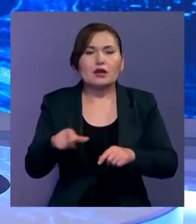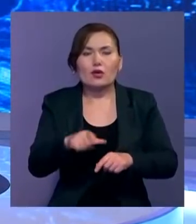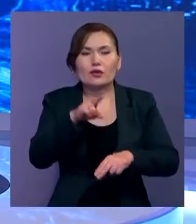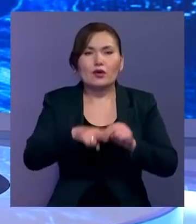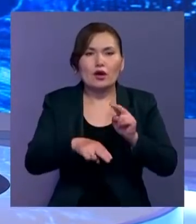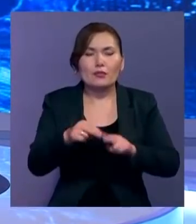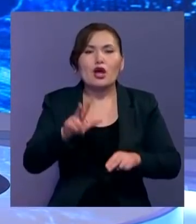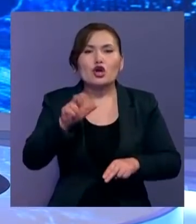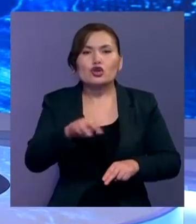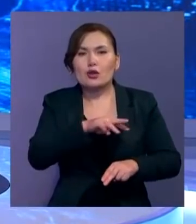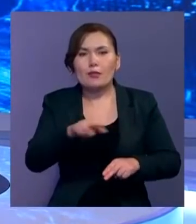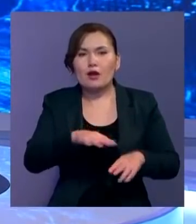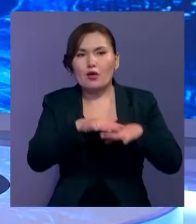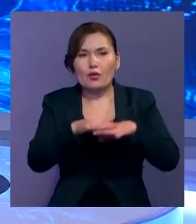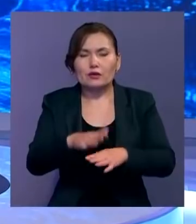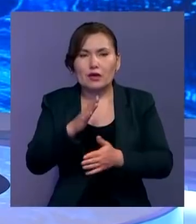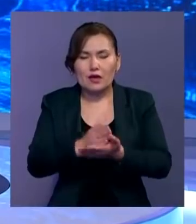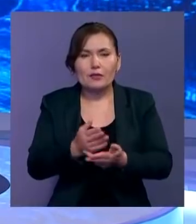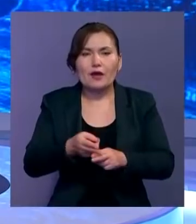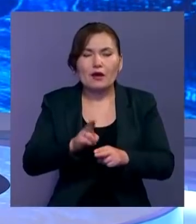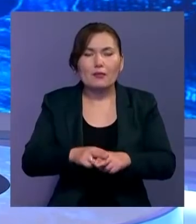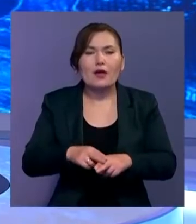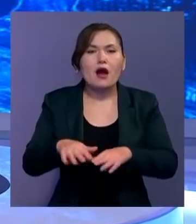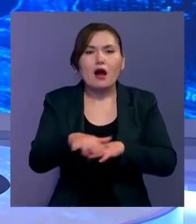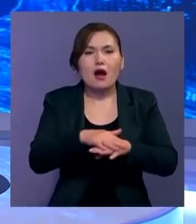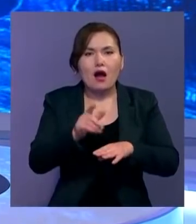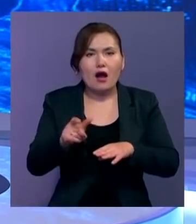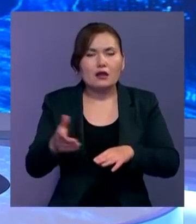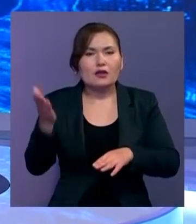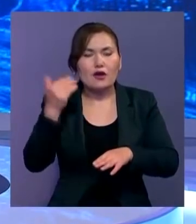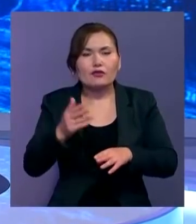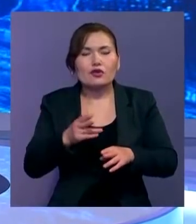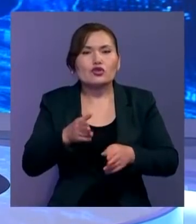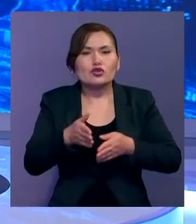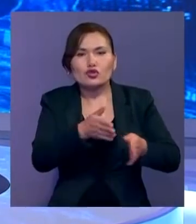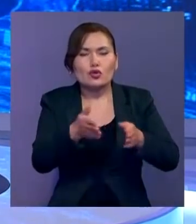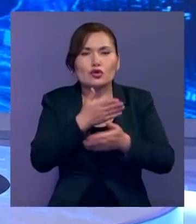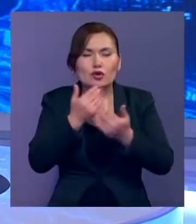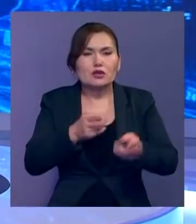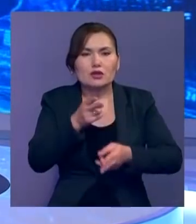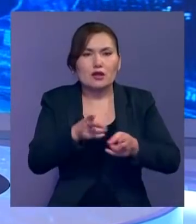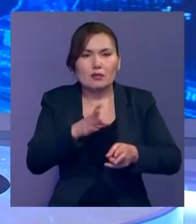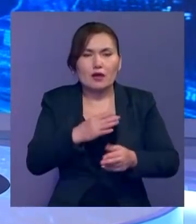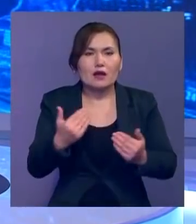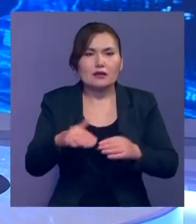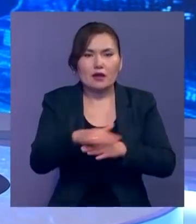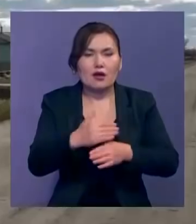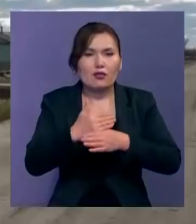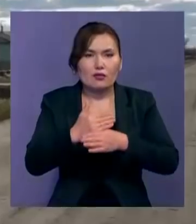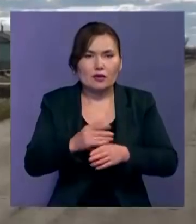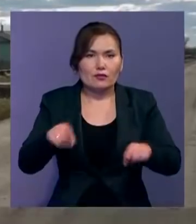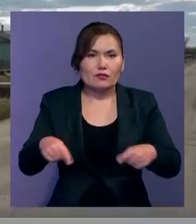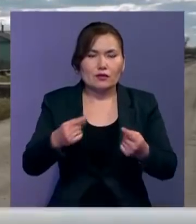9 шақырымда қаншама тауқымет бар екенін жергілікті тұрғындар жақсы біледі. Мәселе шешілсе, дайындықтың даңғы арта түсіреді.